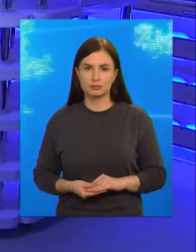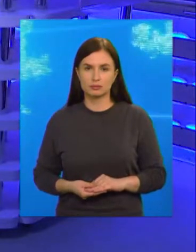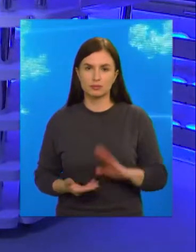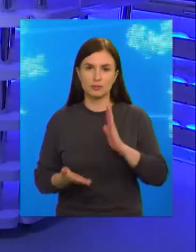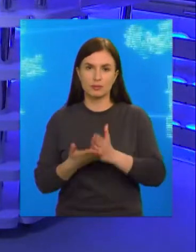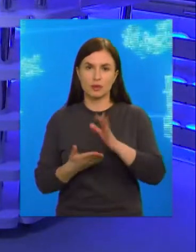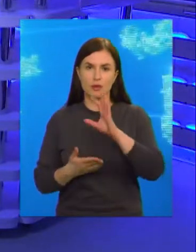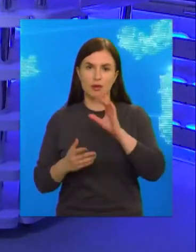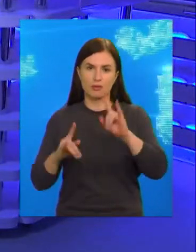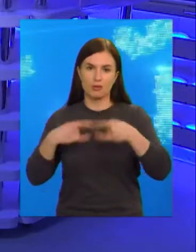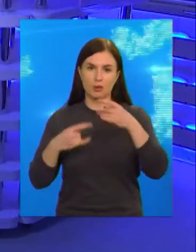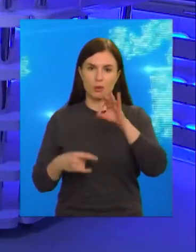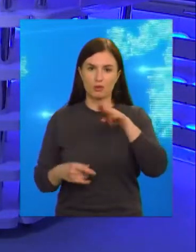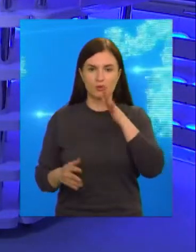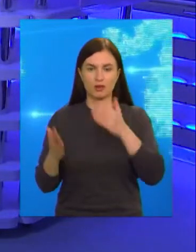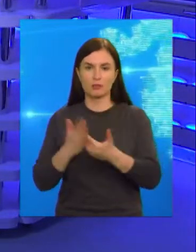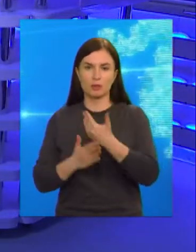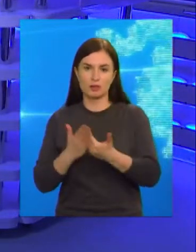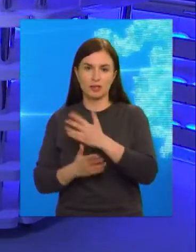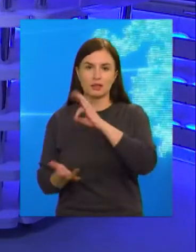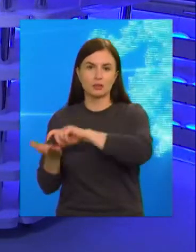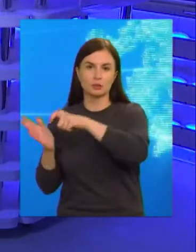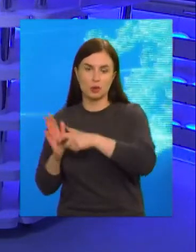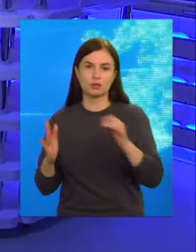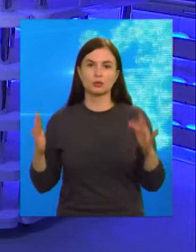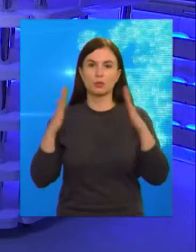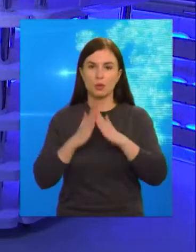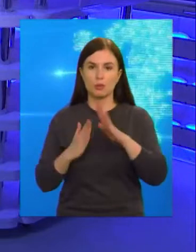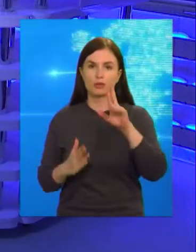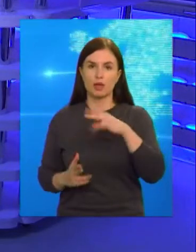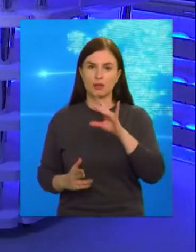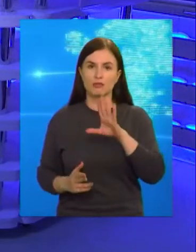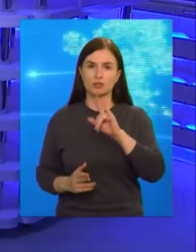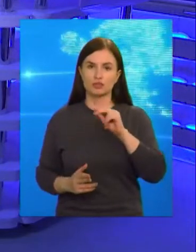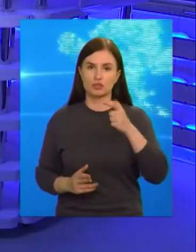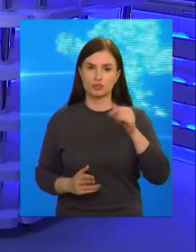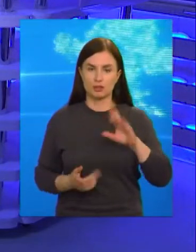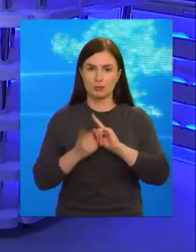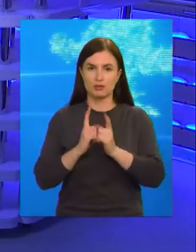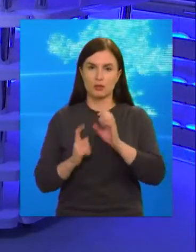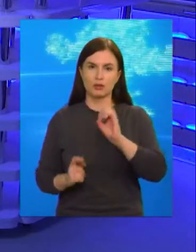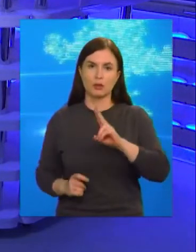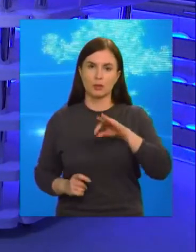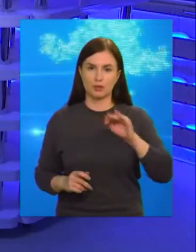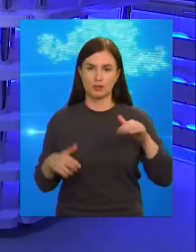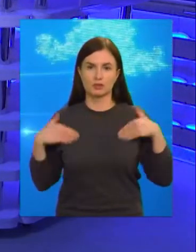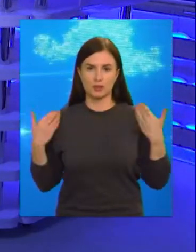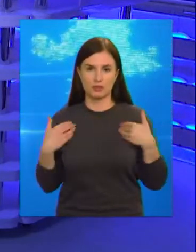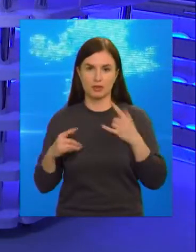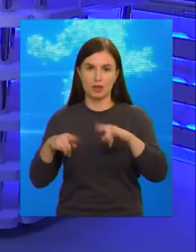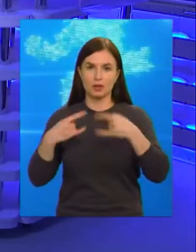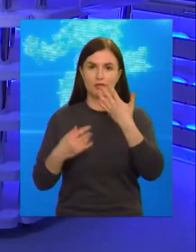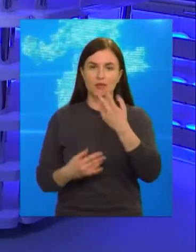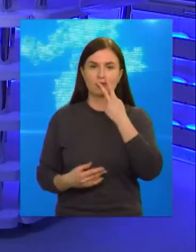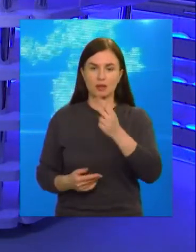В прямом эфире на ОТВ «Время новостей». С вами не из студии, а из дома. Даниил Вычекжанин, сурдоперевод Екатерины Котовой. Здравствуйте. На экране вы